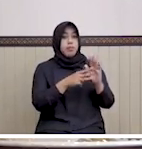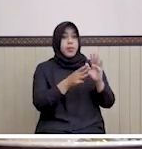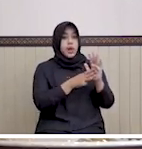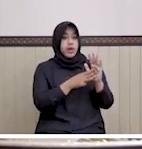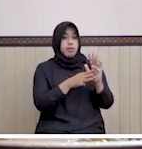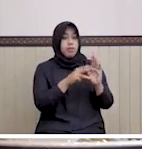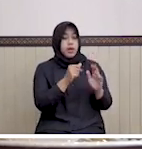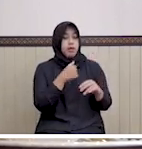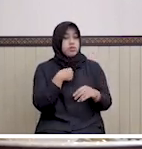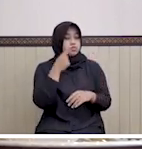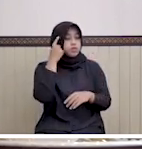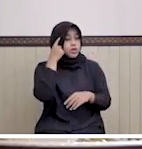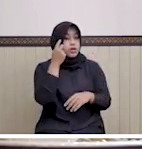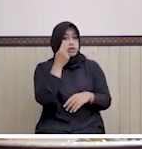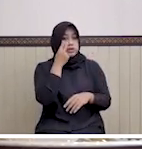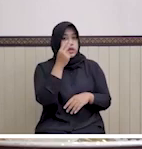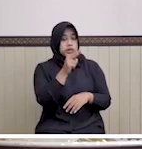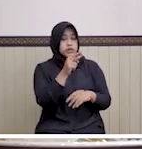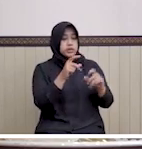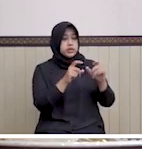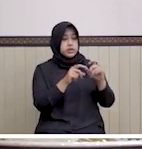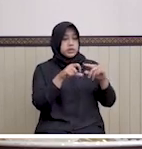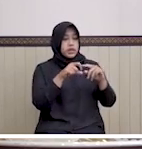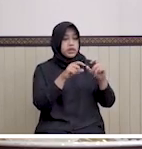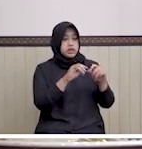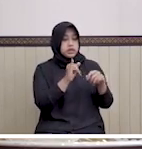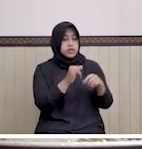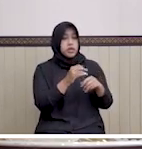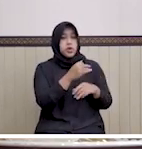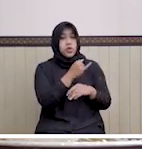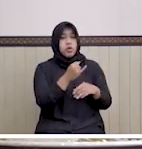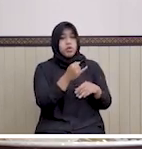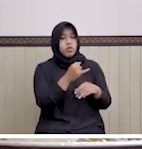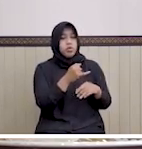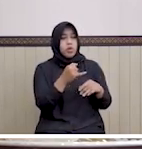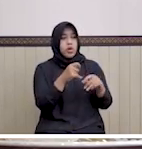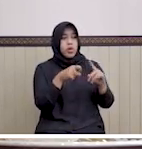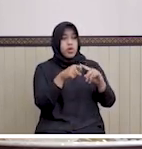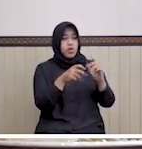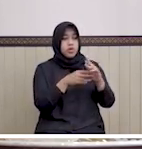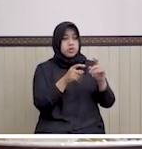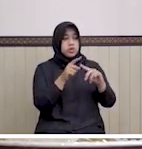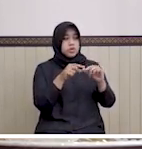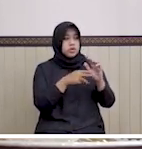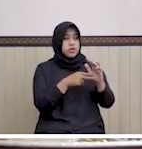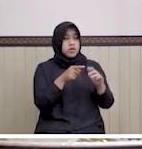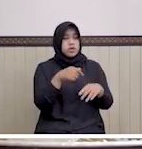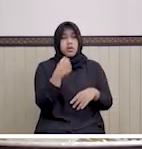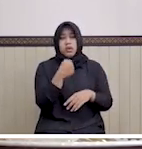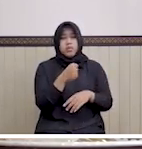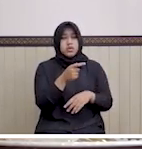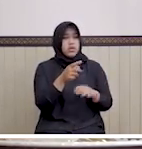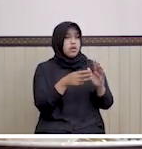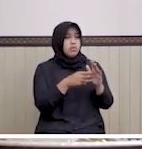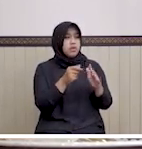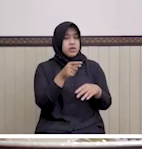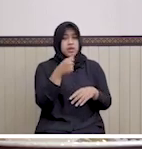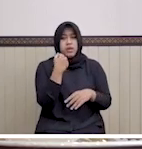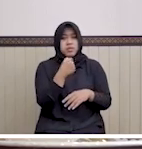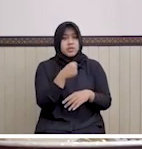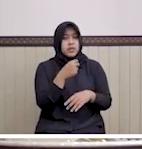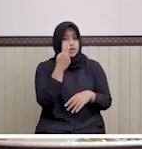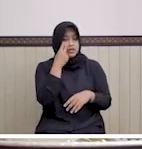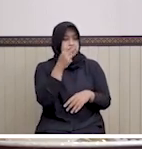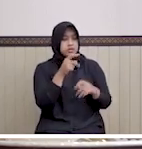Oh dianggap bahwa kesaksian-kesaksian yaitu tidak konsisten nggak bisa ini gitu diamkan Mr Mbak besok jadi